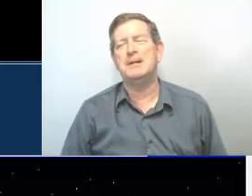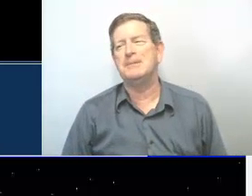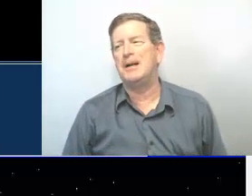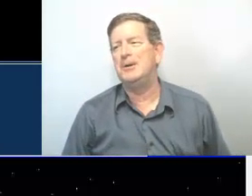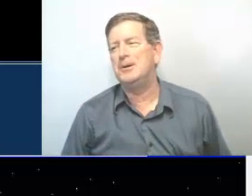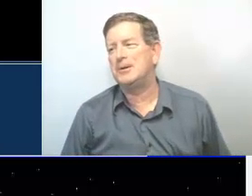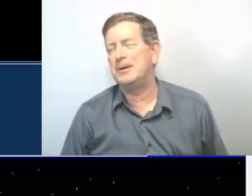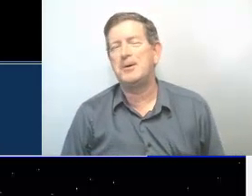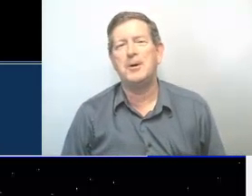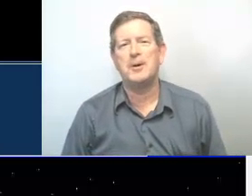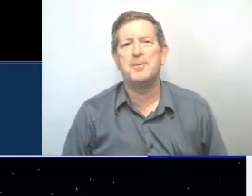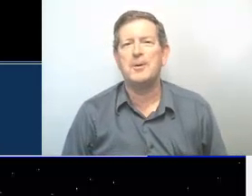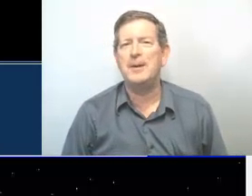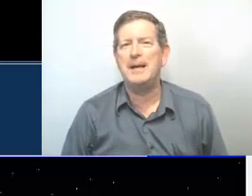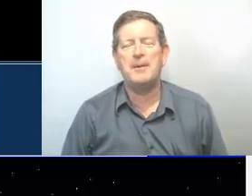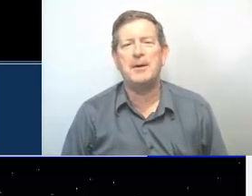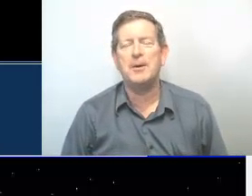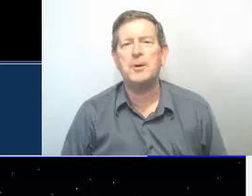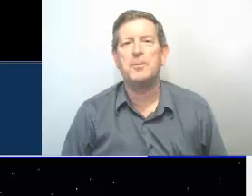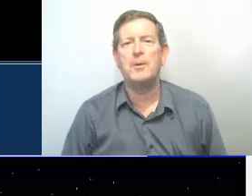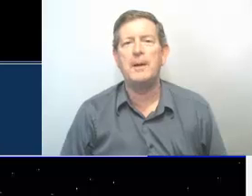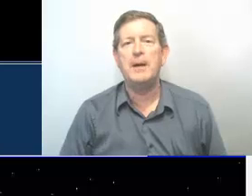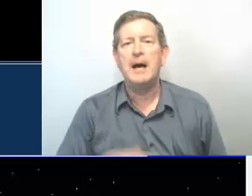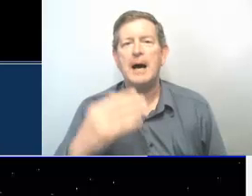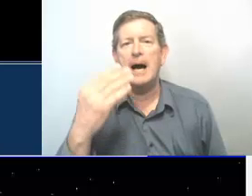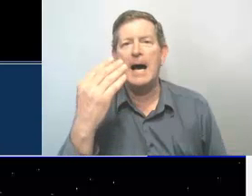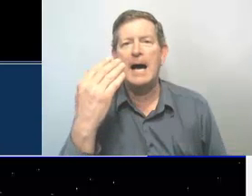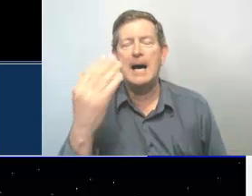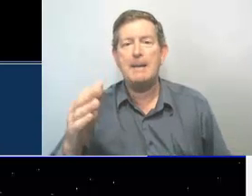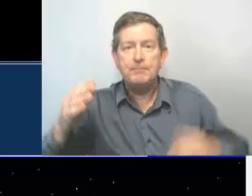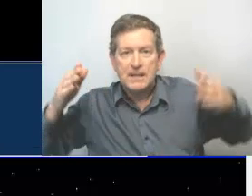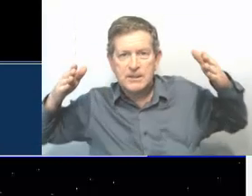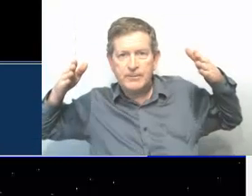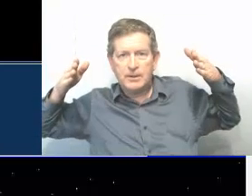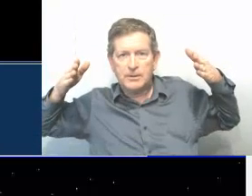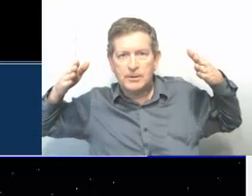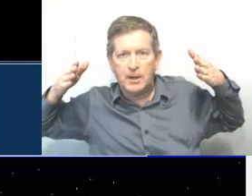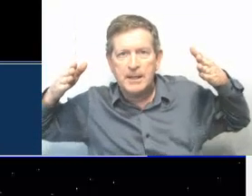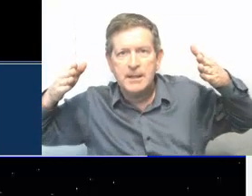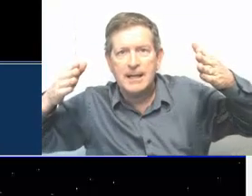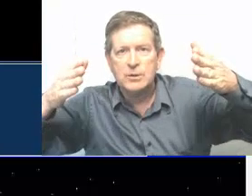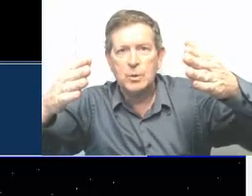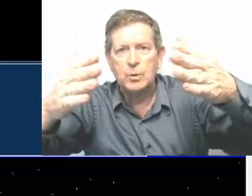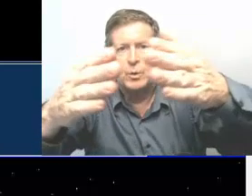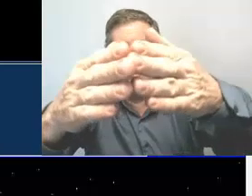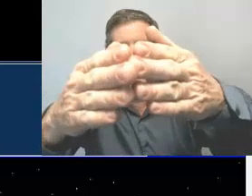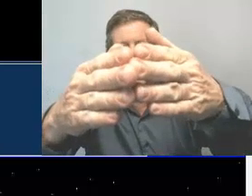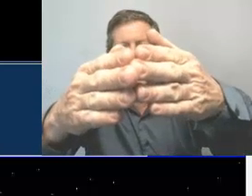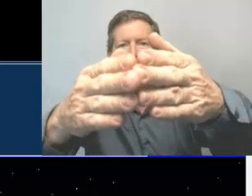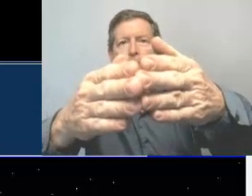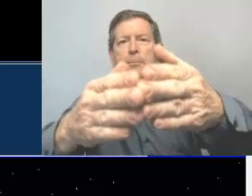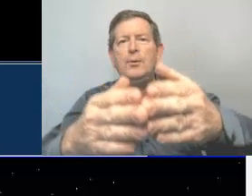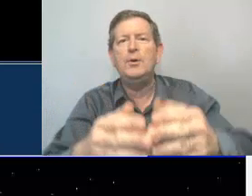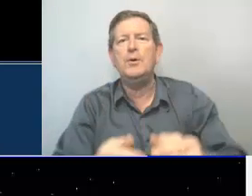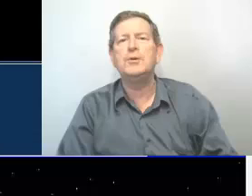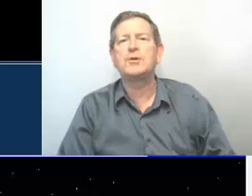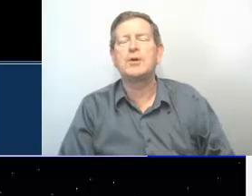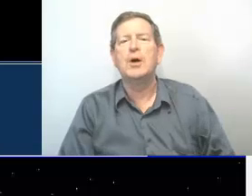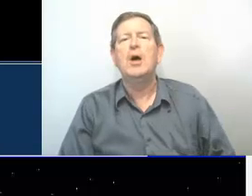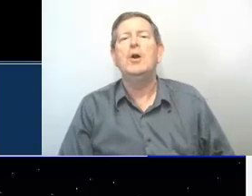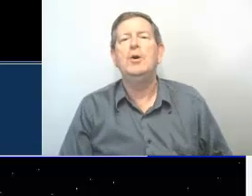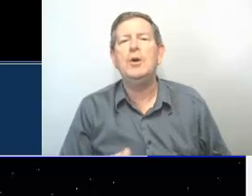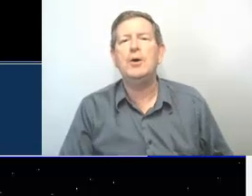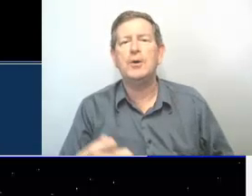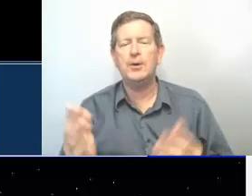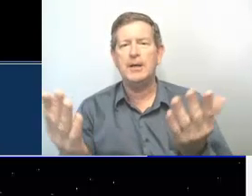Mais alors, encore un problème. À, ce qui veut dire dans la direction de,